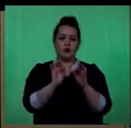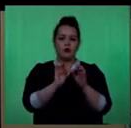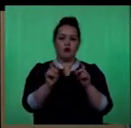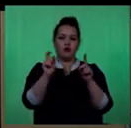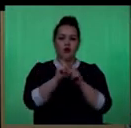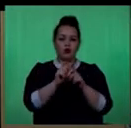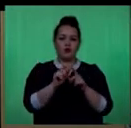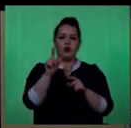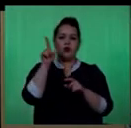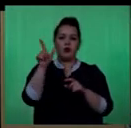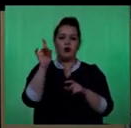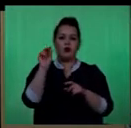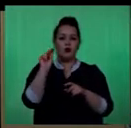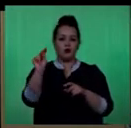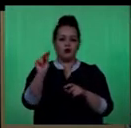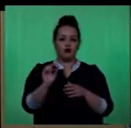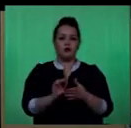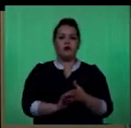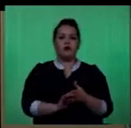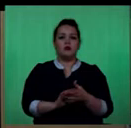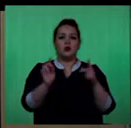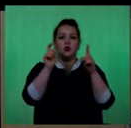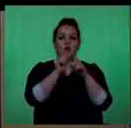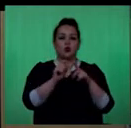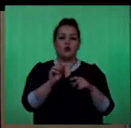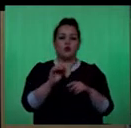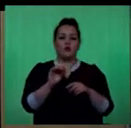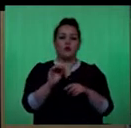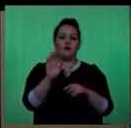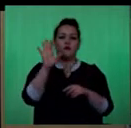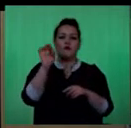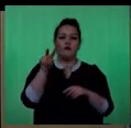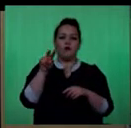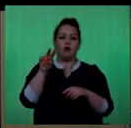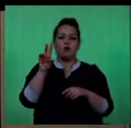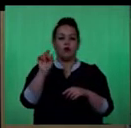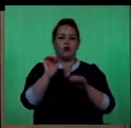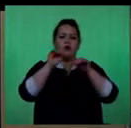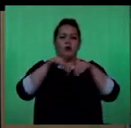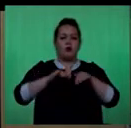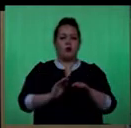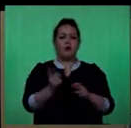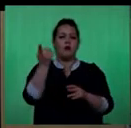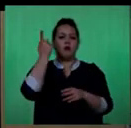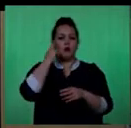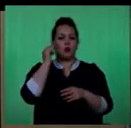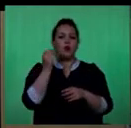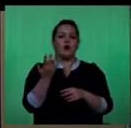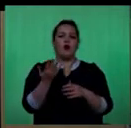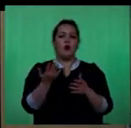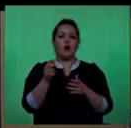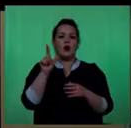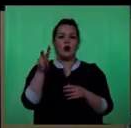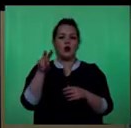слово грач слова волна ребята подумайте какой же гласной умнички